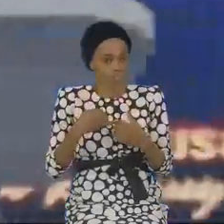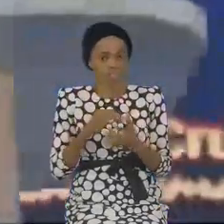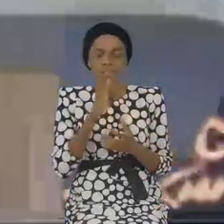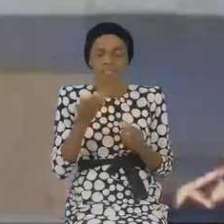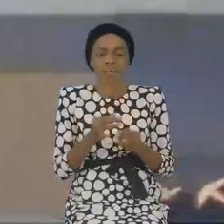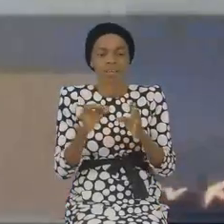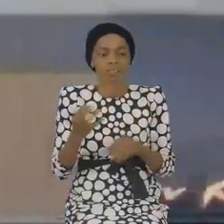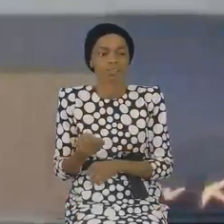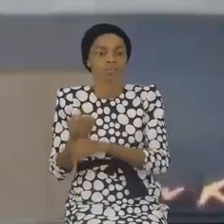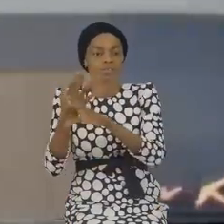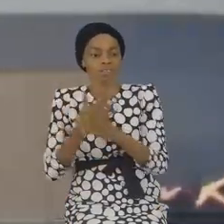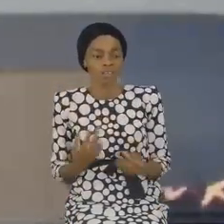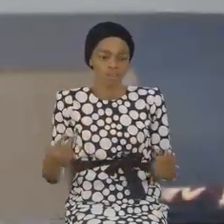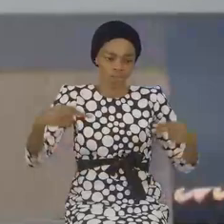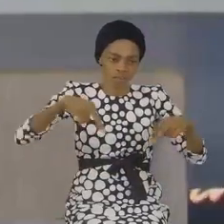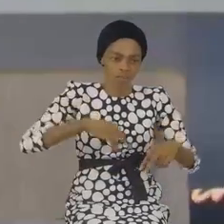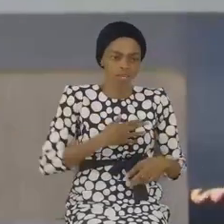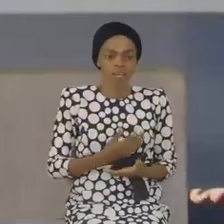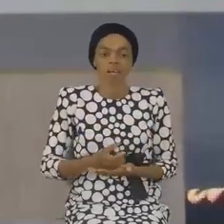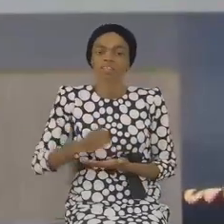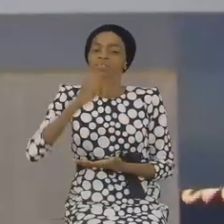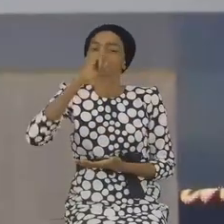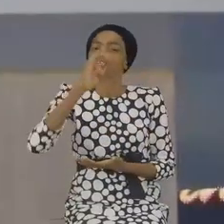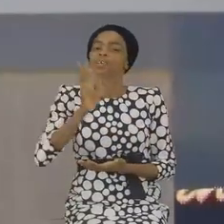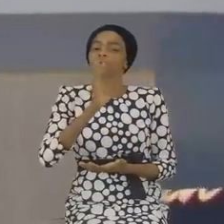boit les eaux de la pluie du ciel.